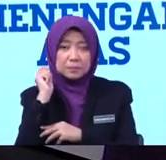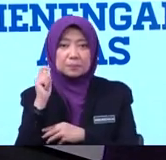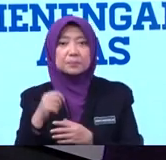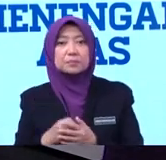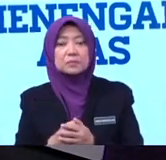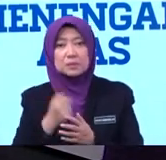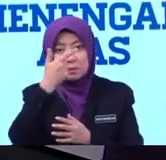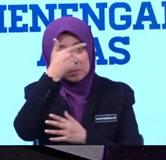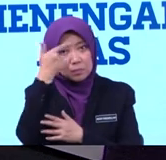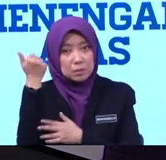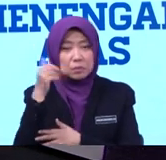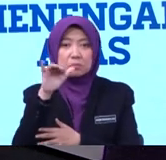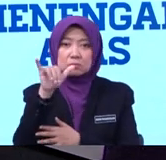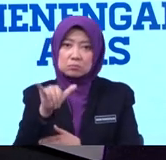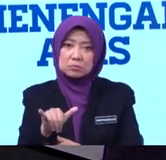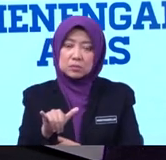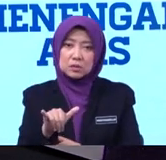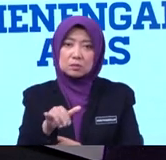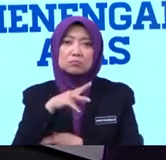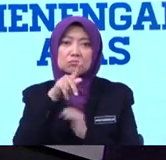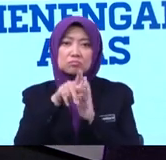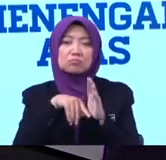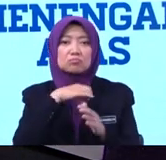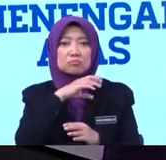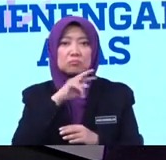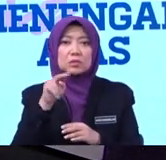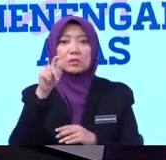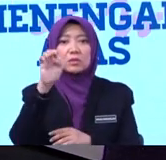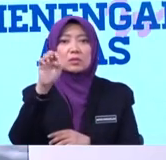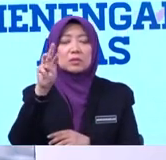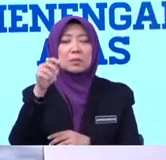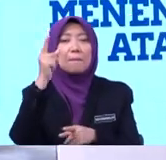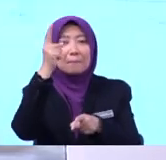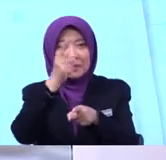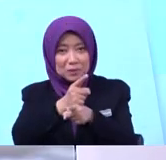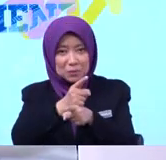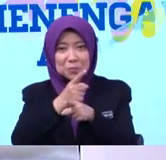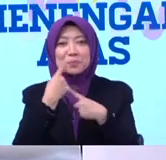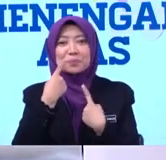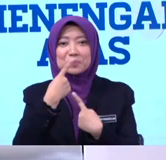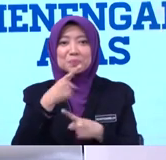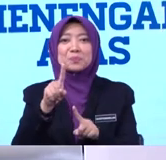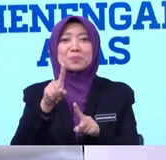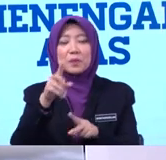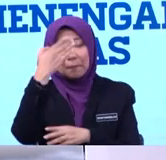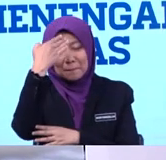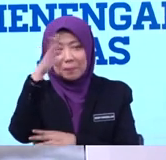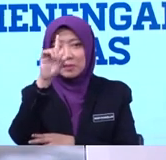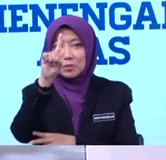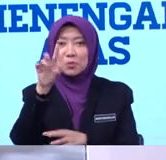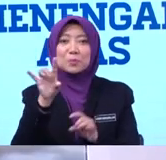puncher yang menyebabkan pencemaran termal betul jawaban itu jadi saya bagi satu